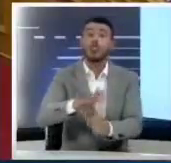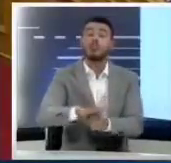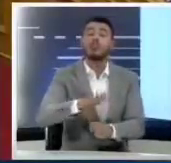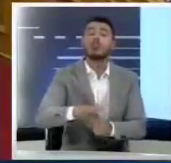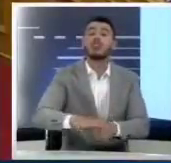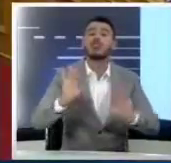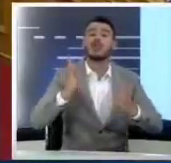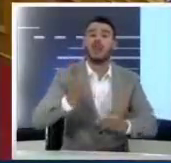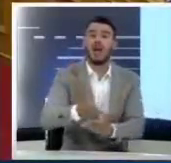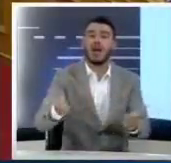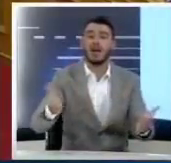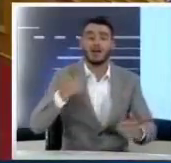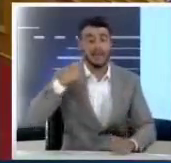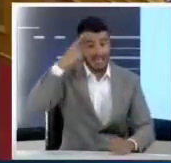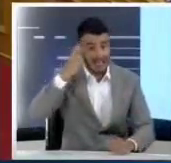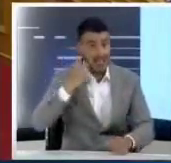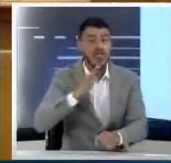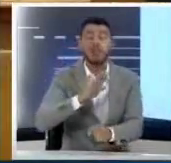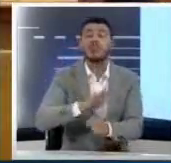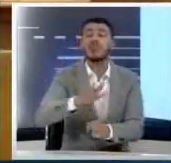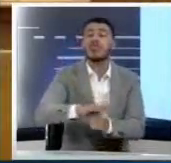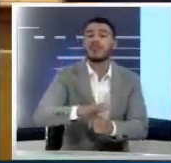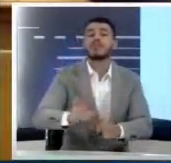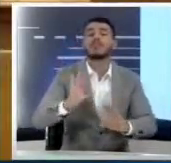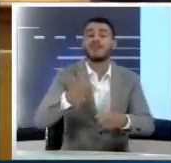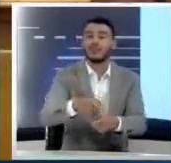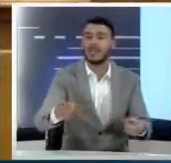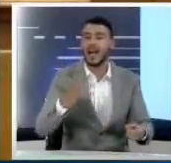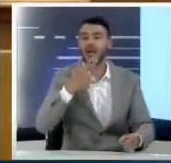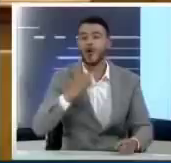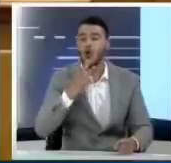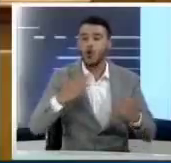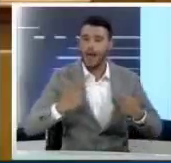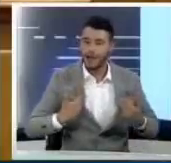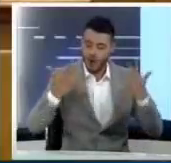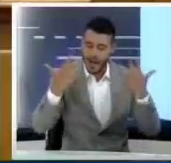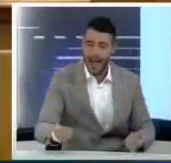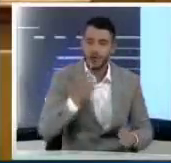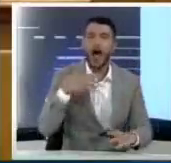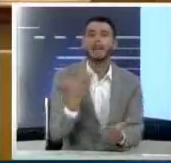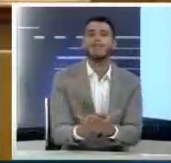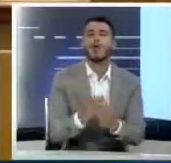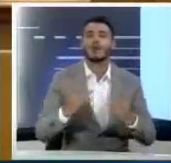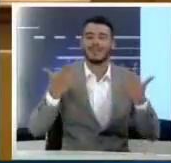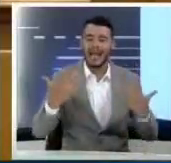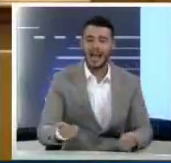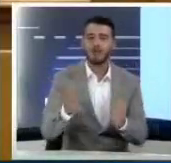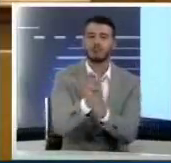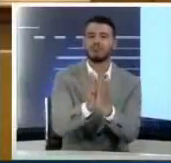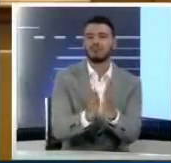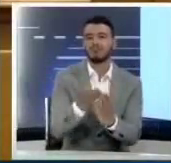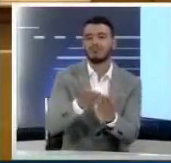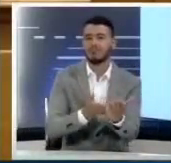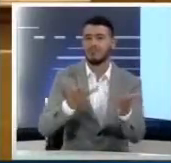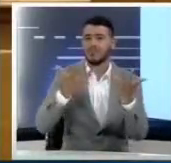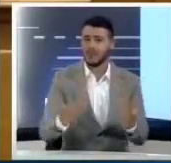αυτό φτάνει. Ξέρετε γιατί δεν φτάνει? Γιατί τα στοιχεία που έχω εγώ και ο Γιάννης που τα δίνουμε, που μας είπε ο κύριος Θεοχαρόπουλος, όχι εμάς, τον